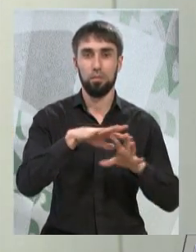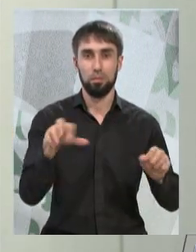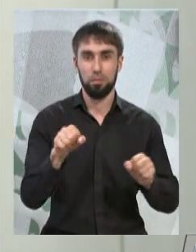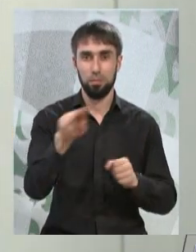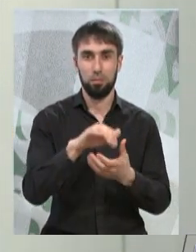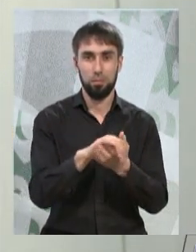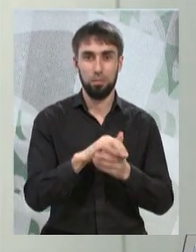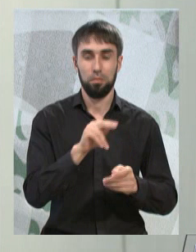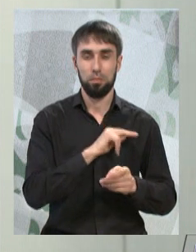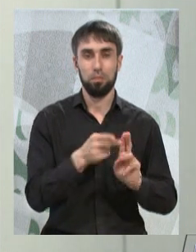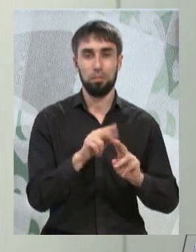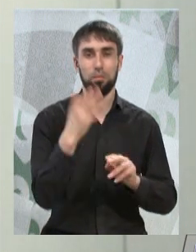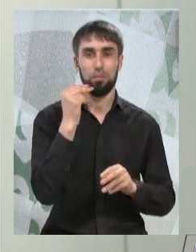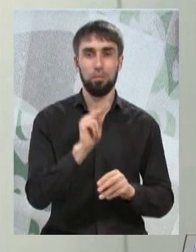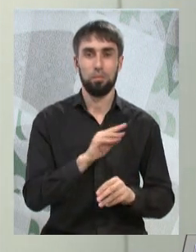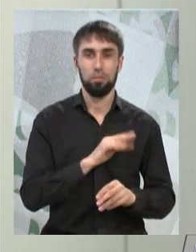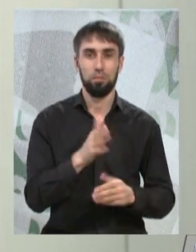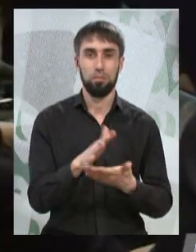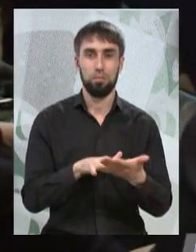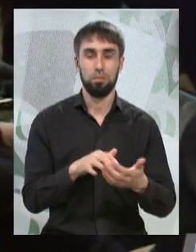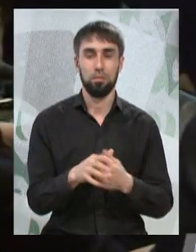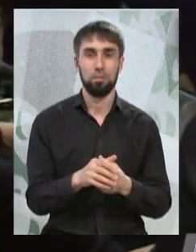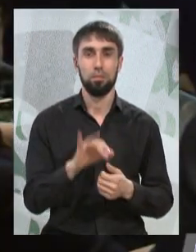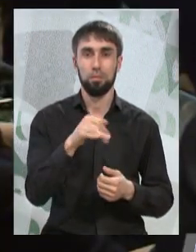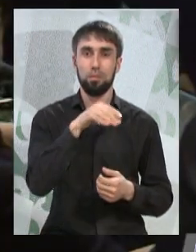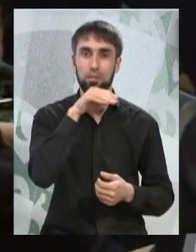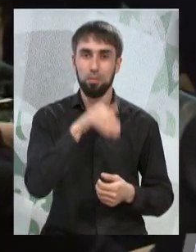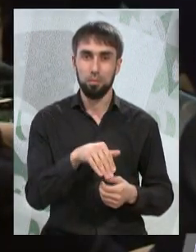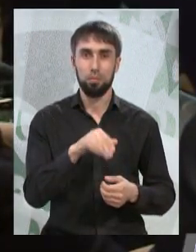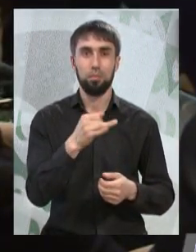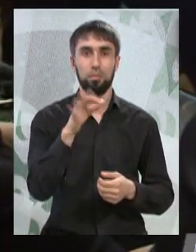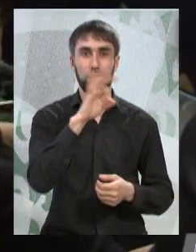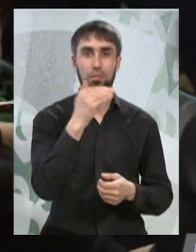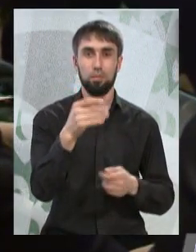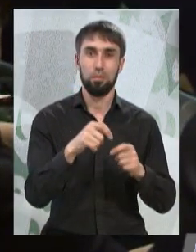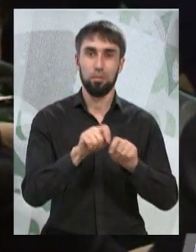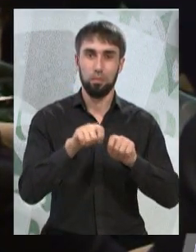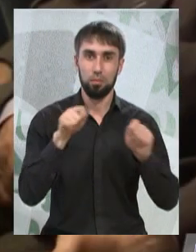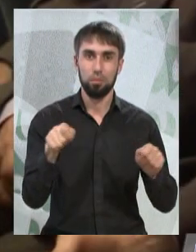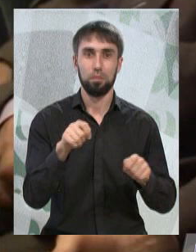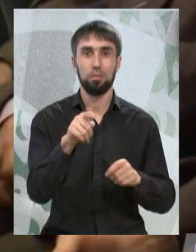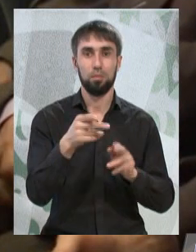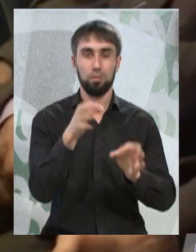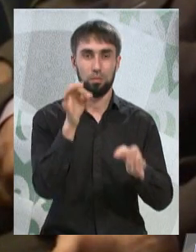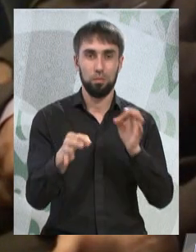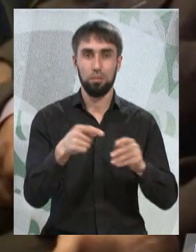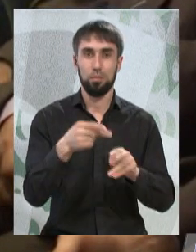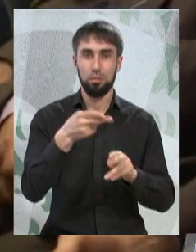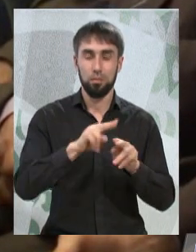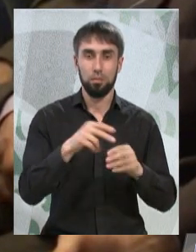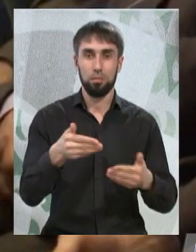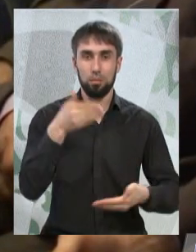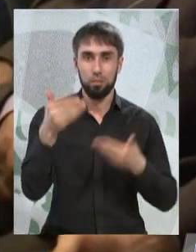собственности граждан. И здесь очень многое зависит от профессионализма, открытости, стремления судей детально разобраться в деле и